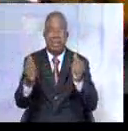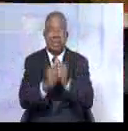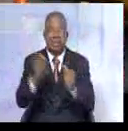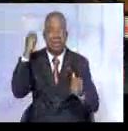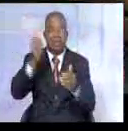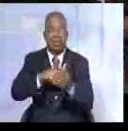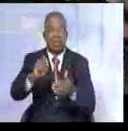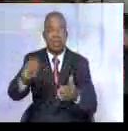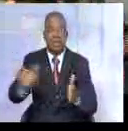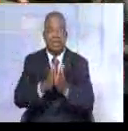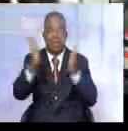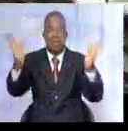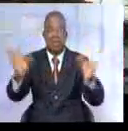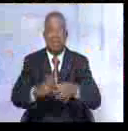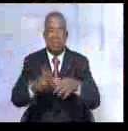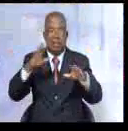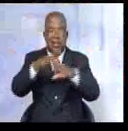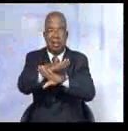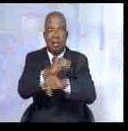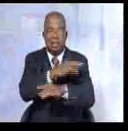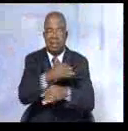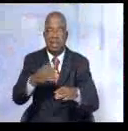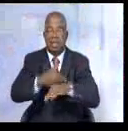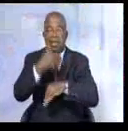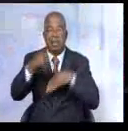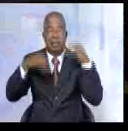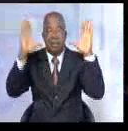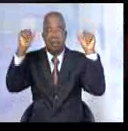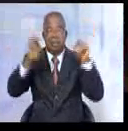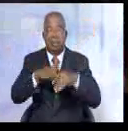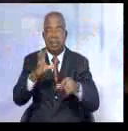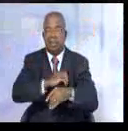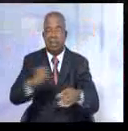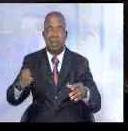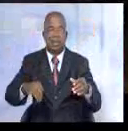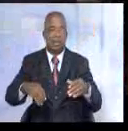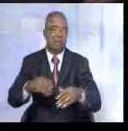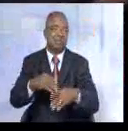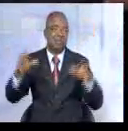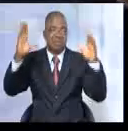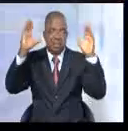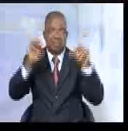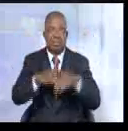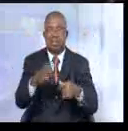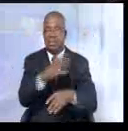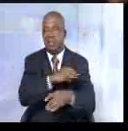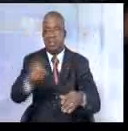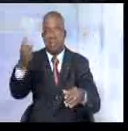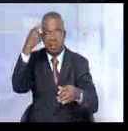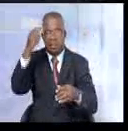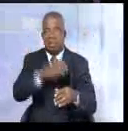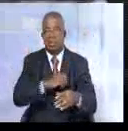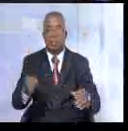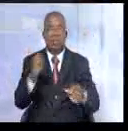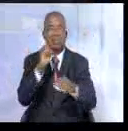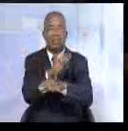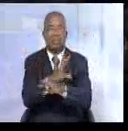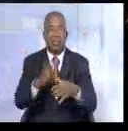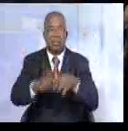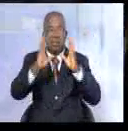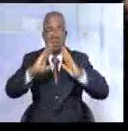Nations Unies. Il présidera également une réunion des chefs d'État et de gouvernement du Conseil de paix et de sécurité de